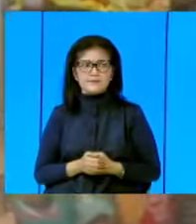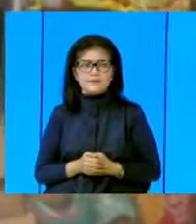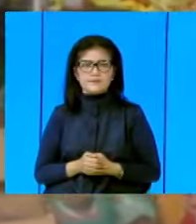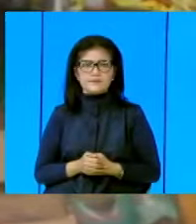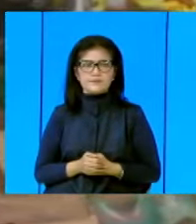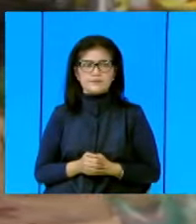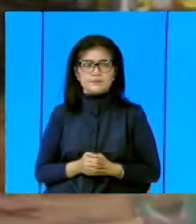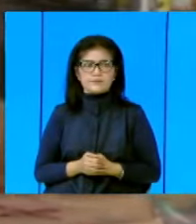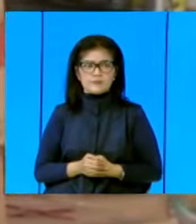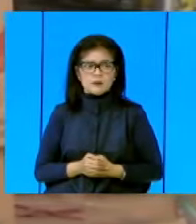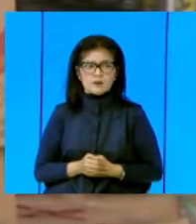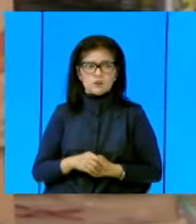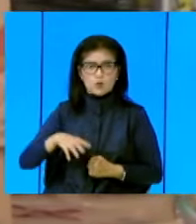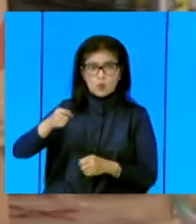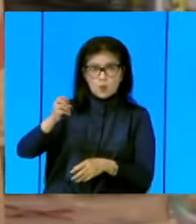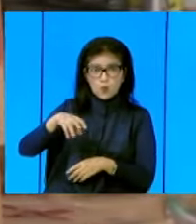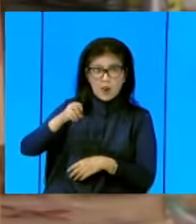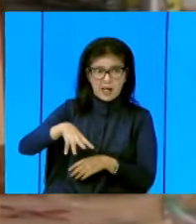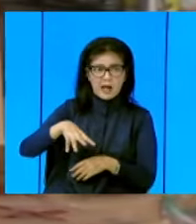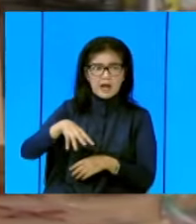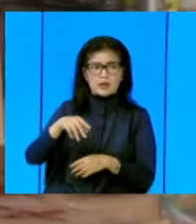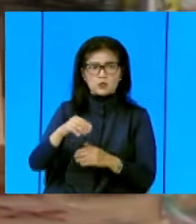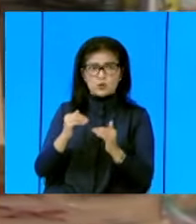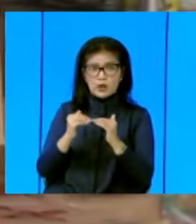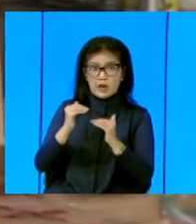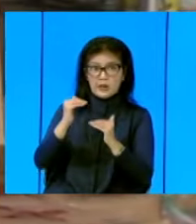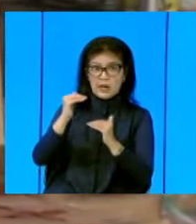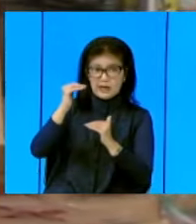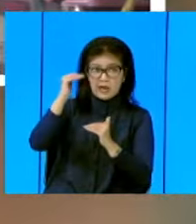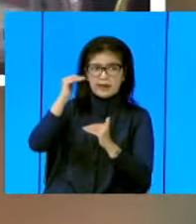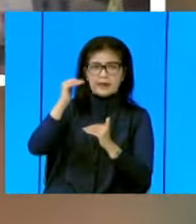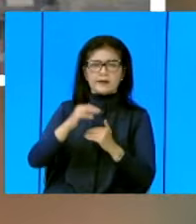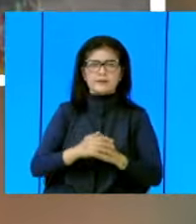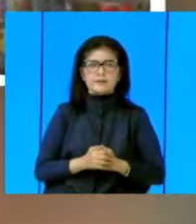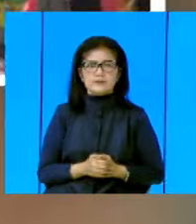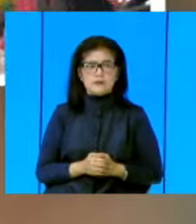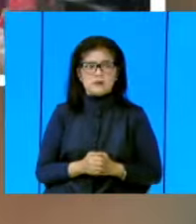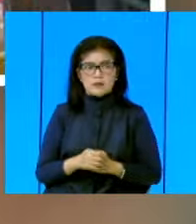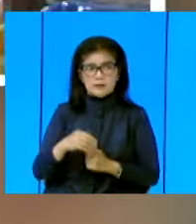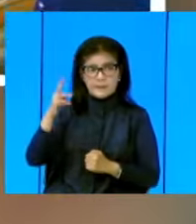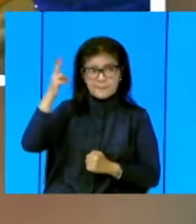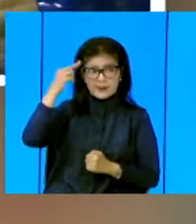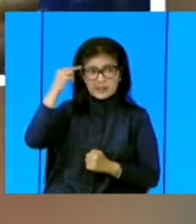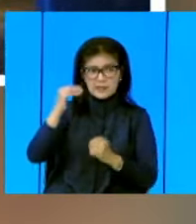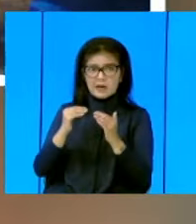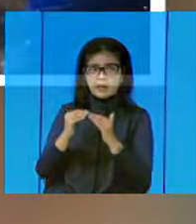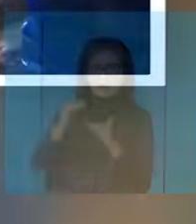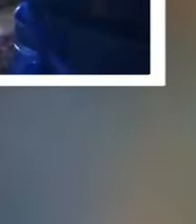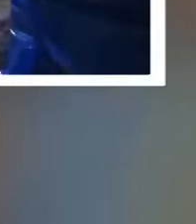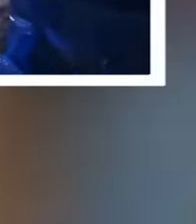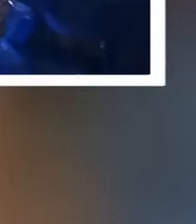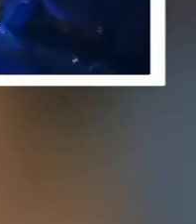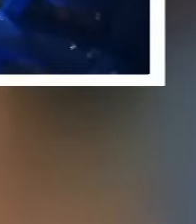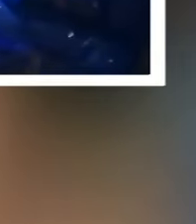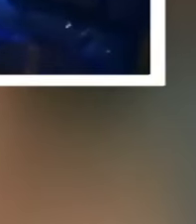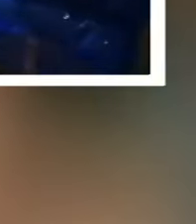Harga gula konsumsi dalam beberapa waktu belakangan terus mengalami kenaikan yang cukup signifikan. Pemerintah menaikkan harga gula di tingkat konsumen